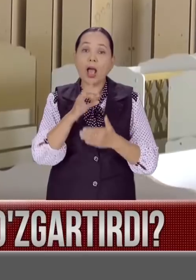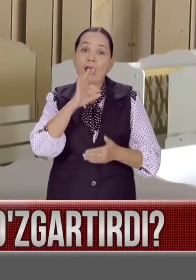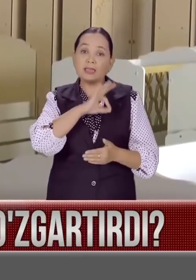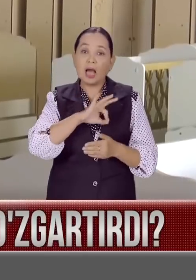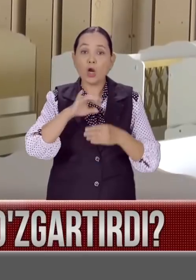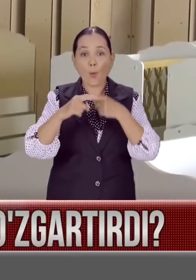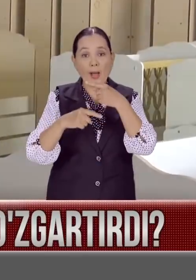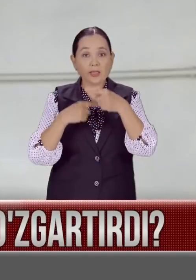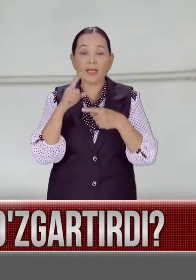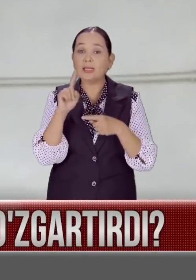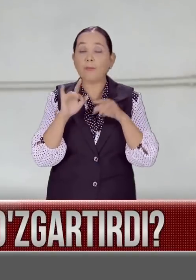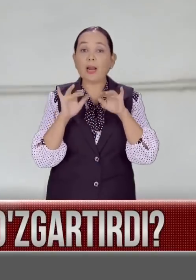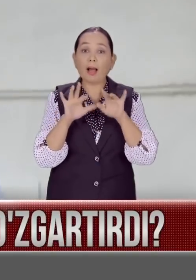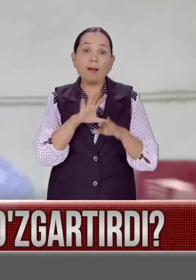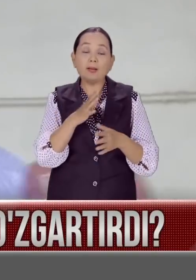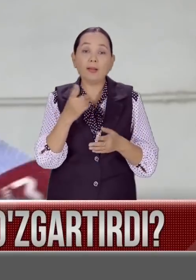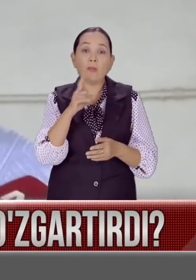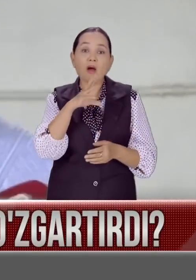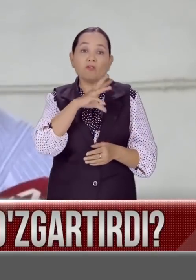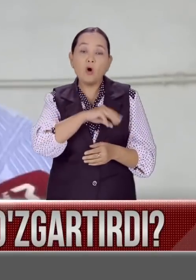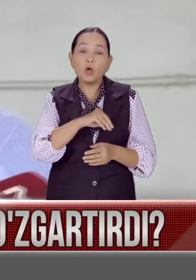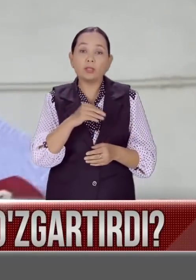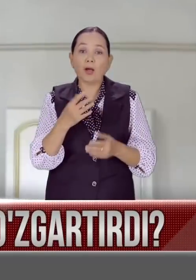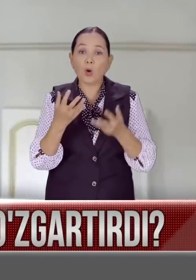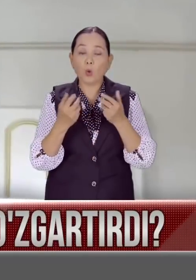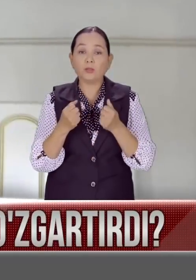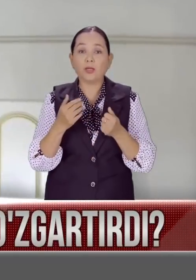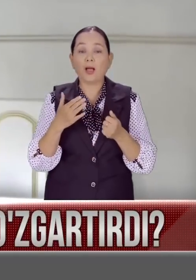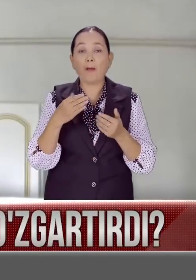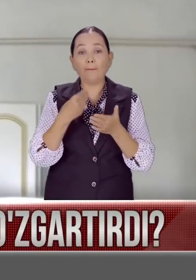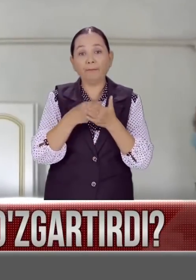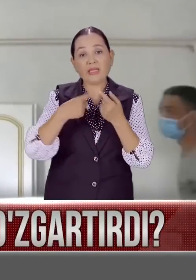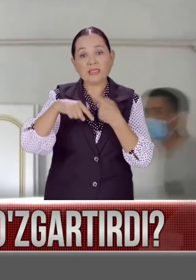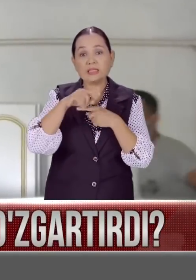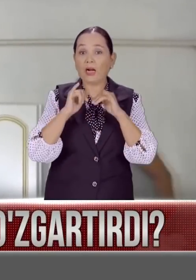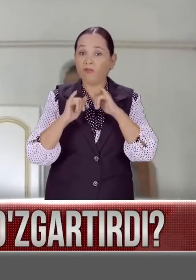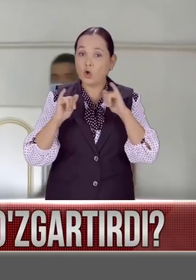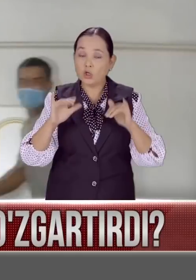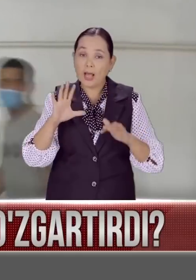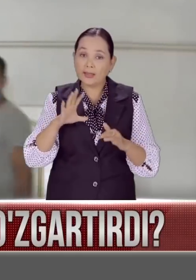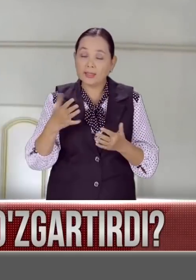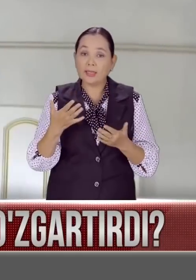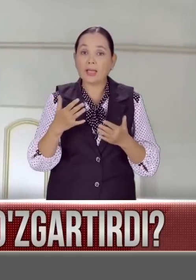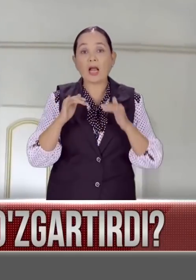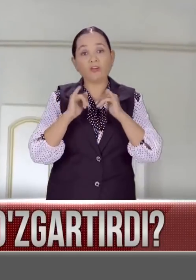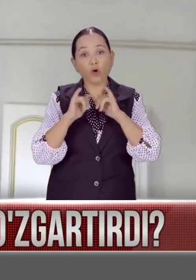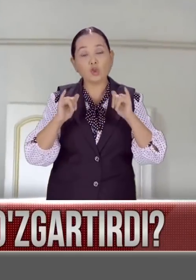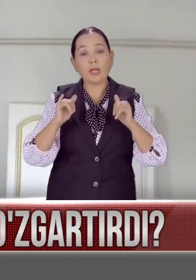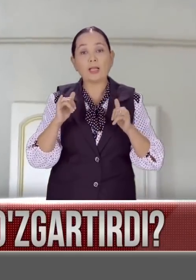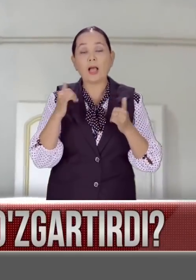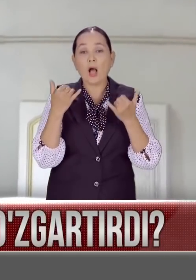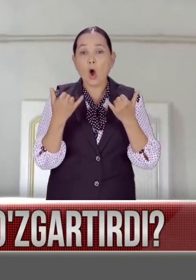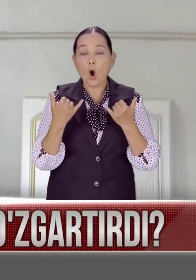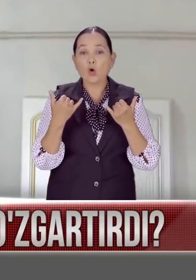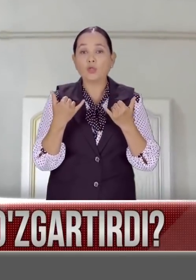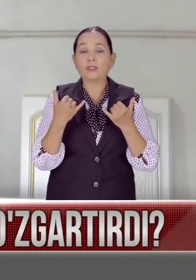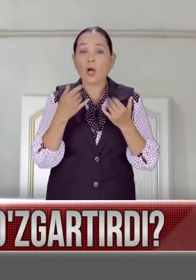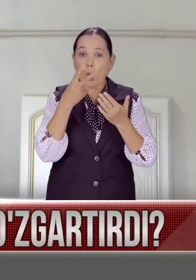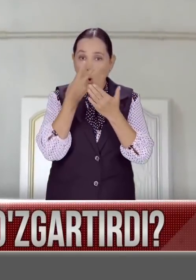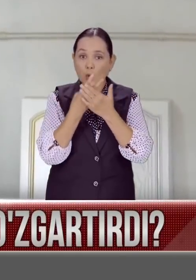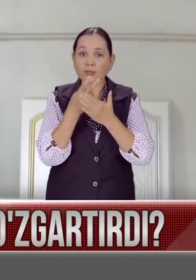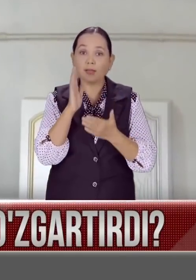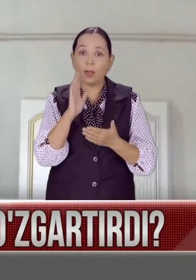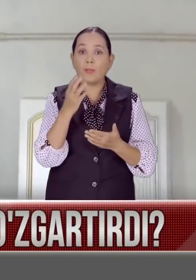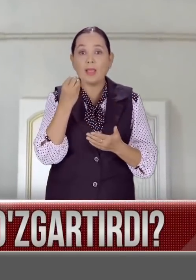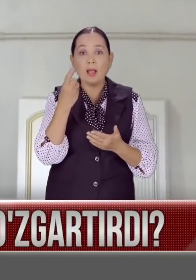Daromad ortidan nimalar qildingiz? Nima foyda keldi? Biznesimizni rivojlantirdik. Rivojlantirganimiz hozir pastda sizlarga